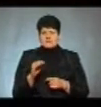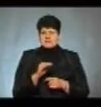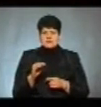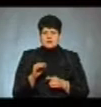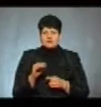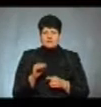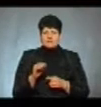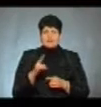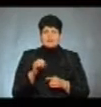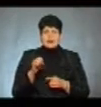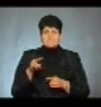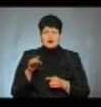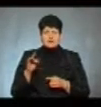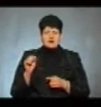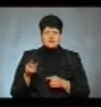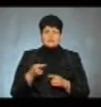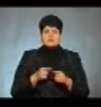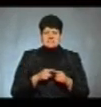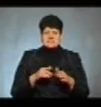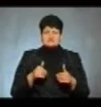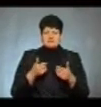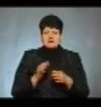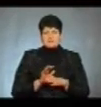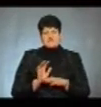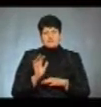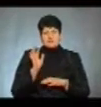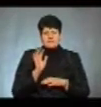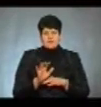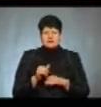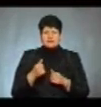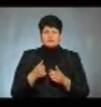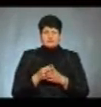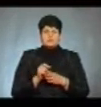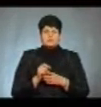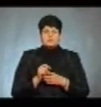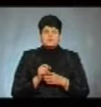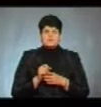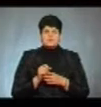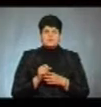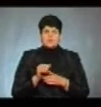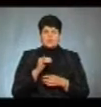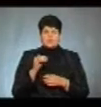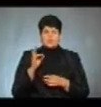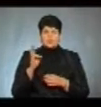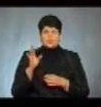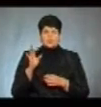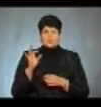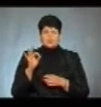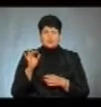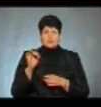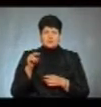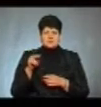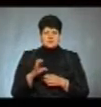на департамент. Ми ці звернення, відповідно, відправляли до поставщика ЮНОПСу для відповідного